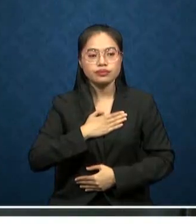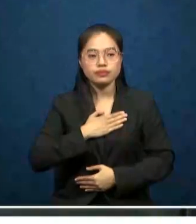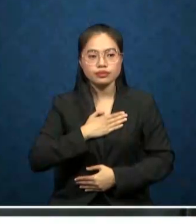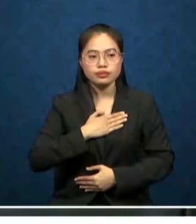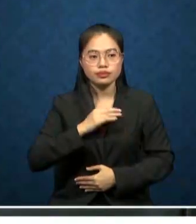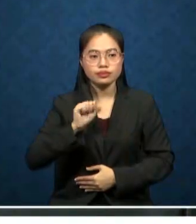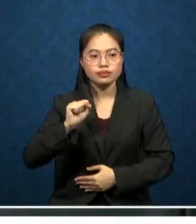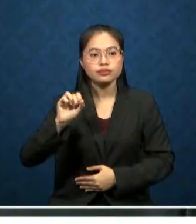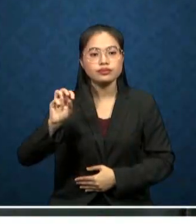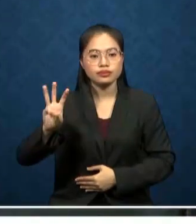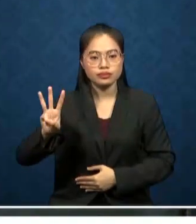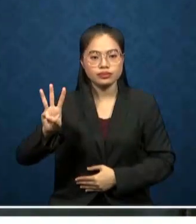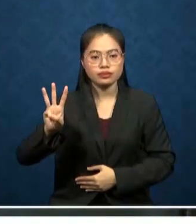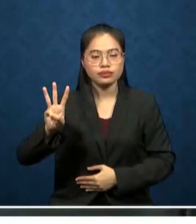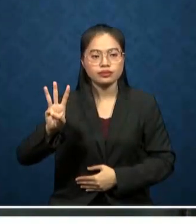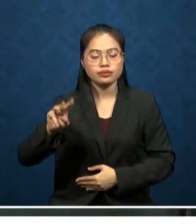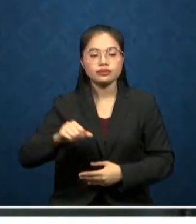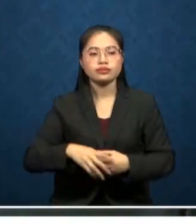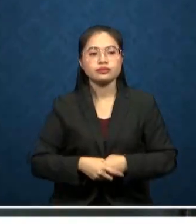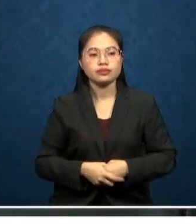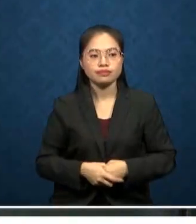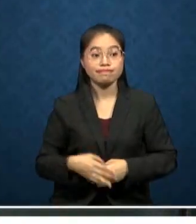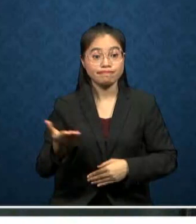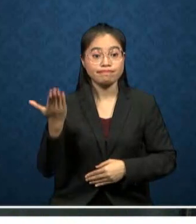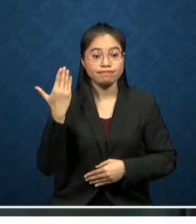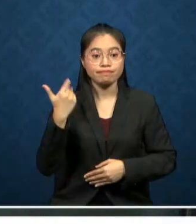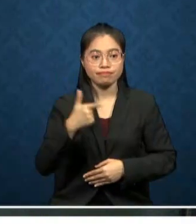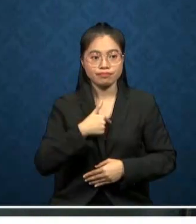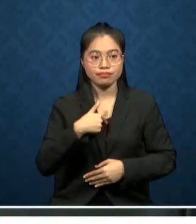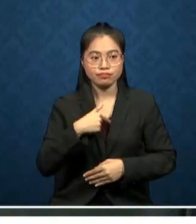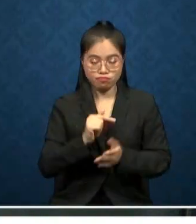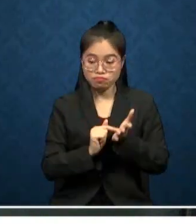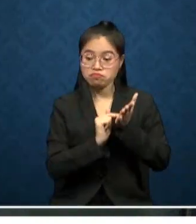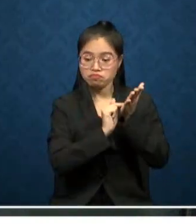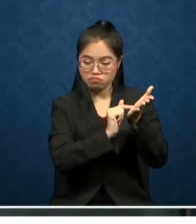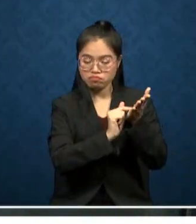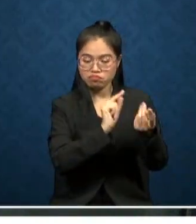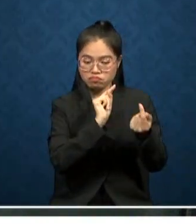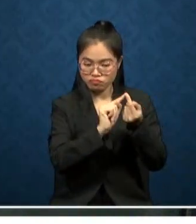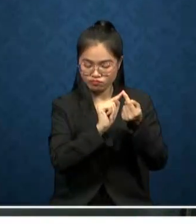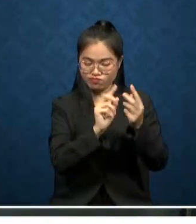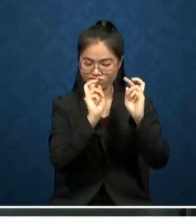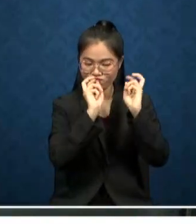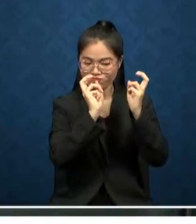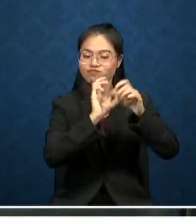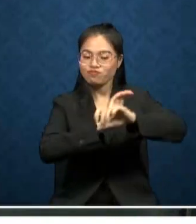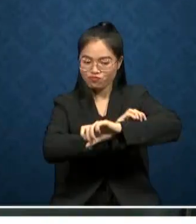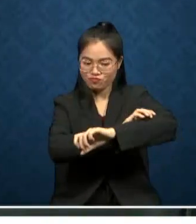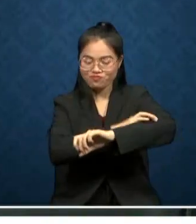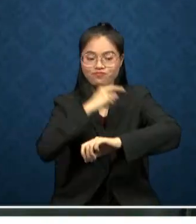สมาชิกวุฒิสภาเมื่อสักครู่นี้ผมได้นำเรื่องเกี่ยวกับเรื่องเหารือในที่